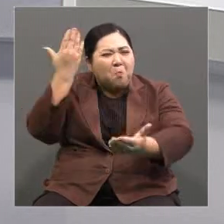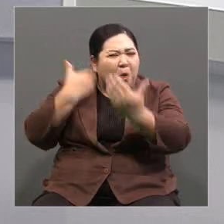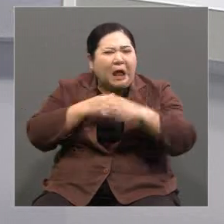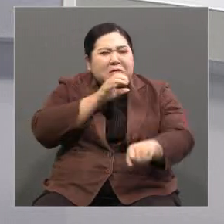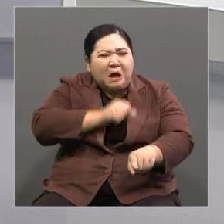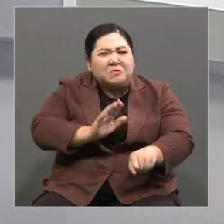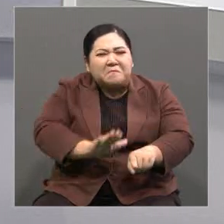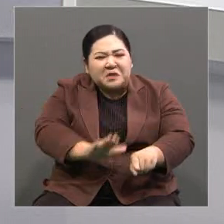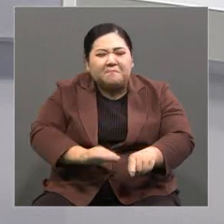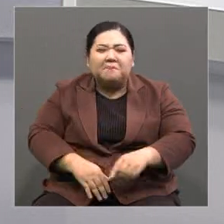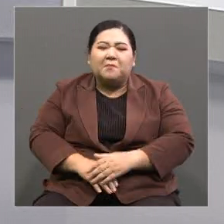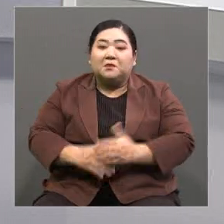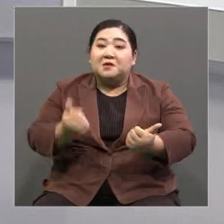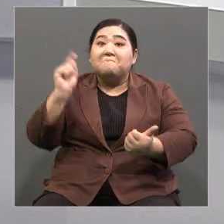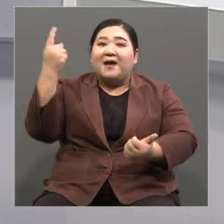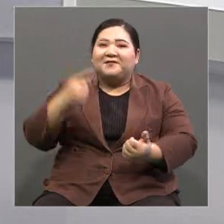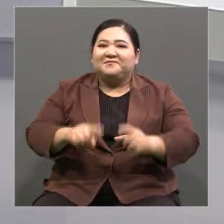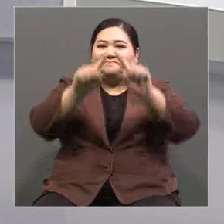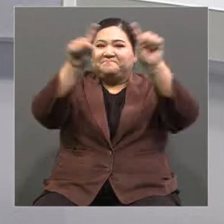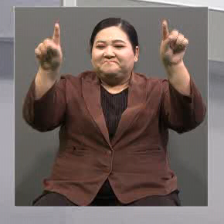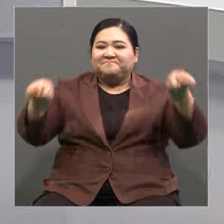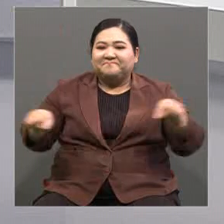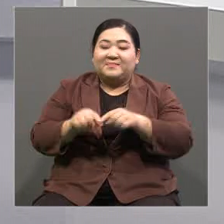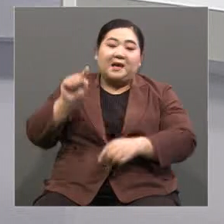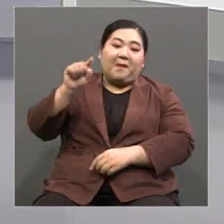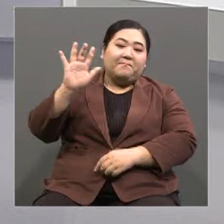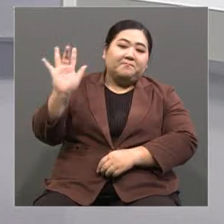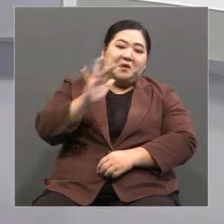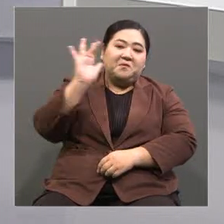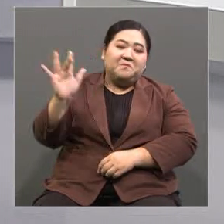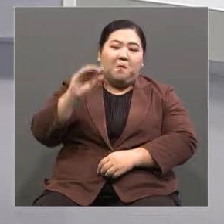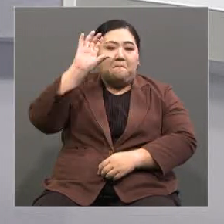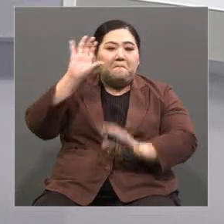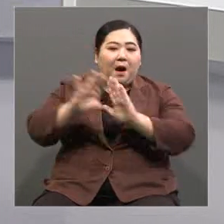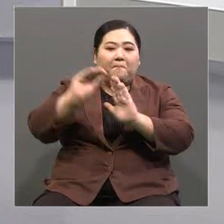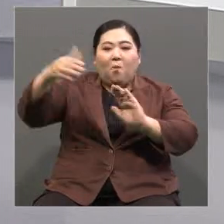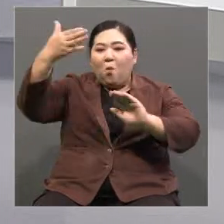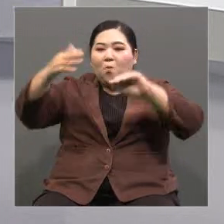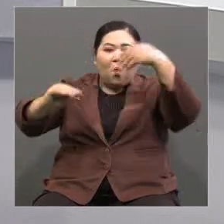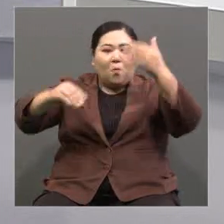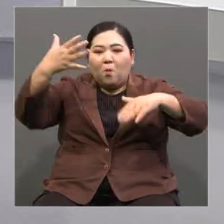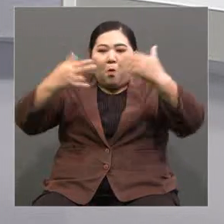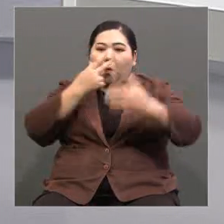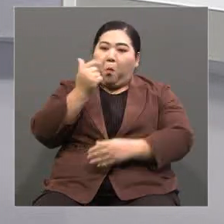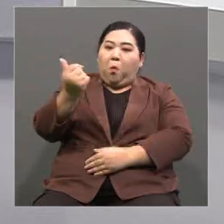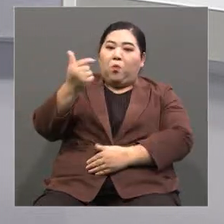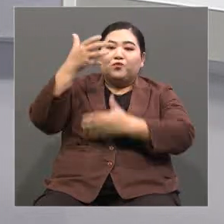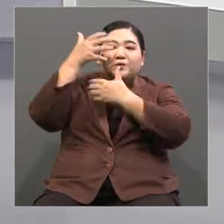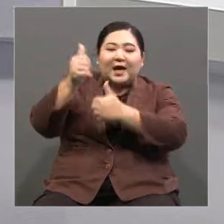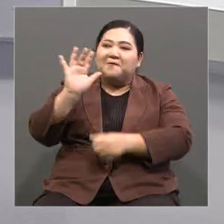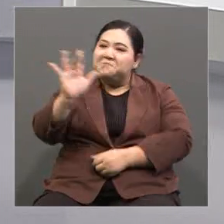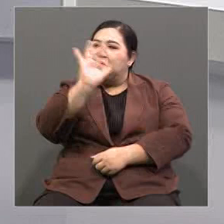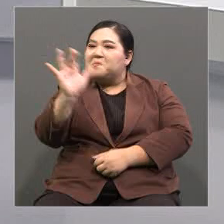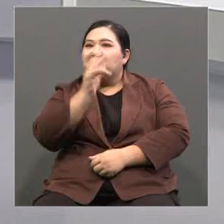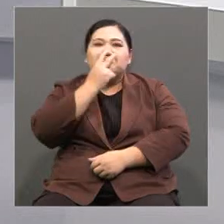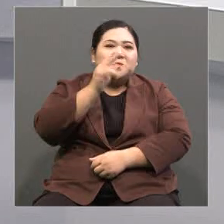หน้าจอที่เป็นลักษณะของทัชสกรีนค่ะพอเราแตะลงไปนะคก็จะมีรูปภาพอะไรต่างๆอันเนี้ยมันดึงดูดความสนใจโดยเฉพาะเด็กๆเนี่ย